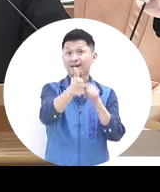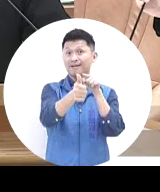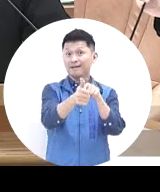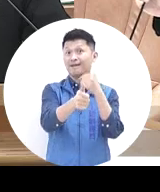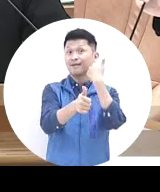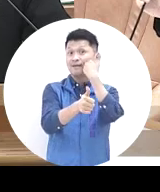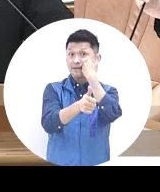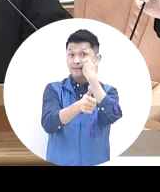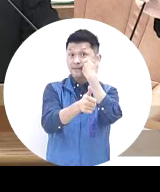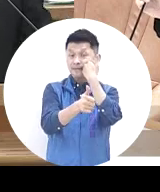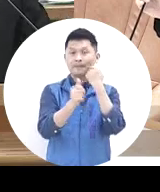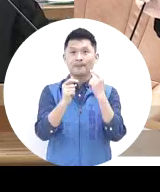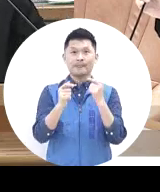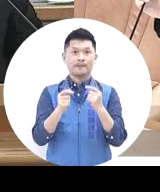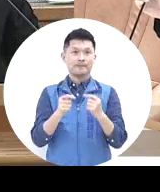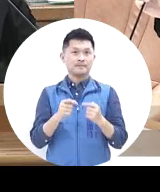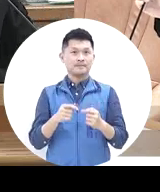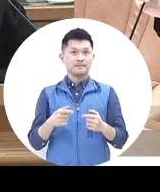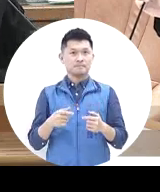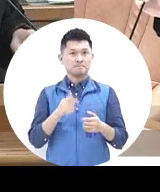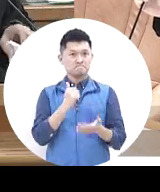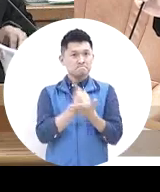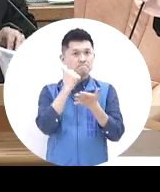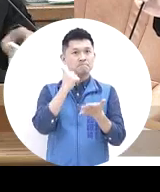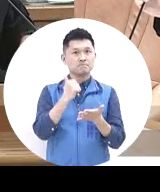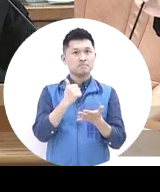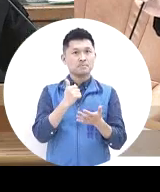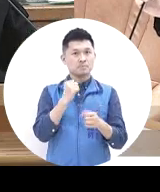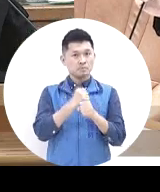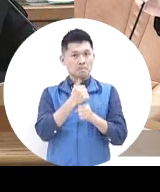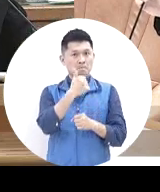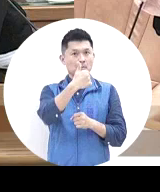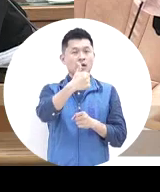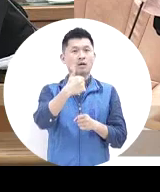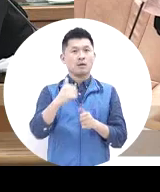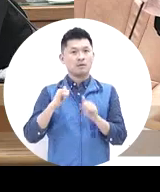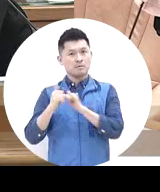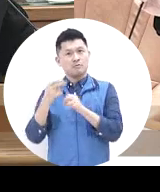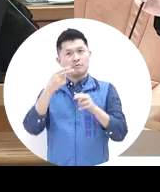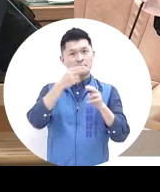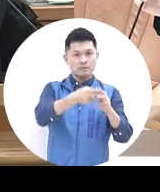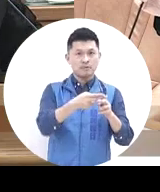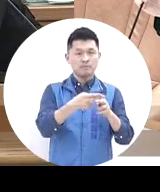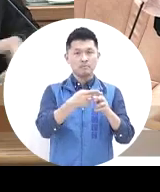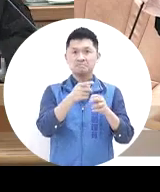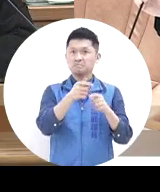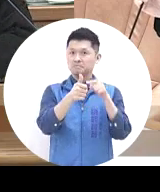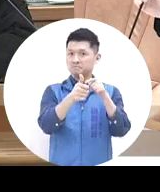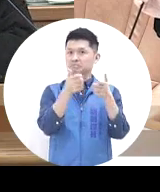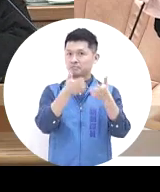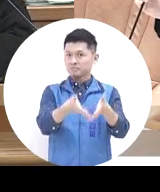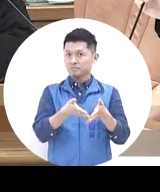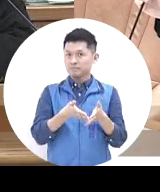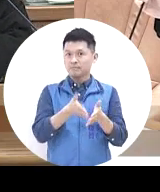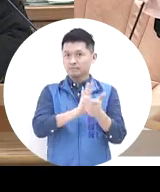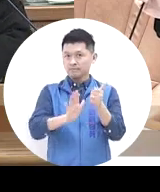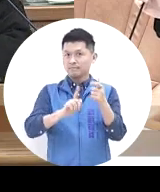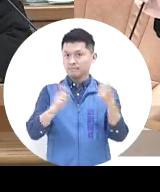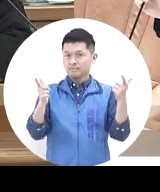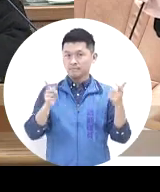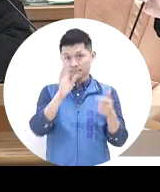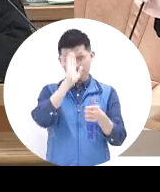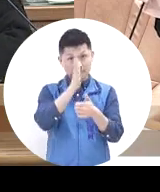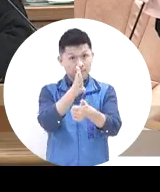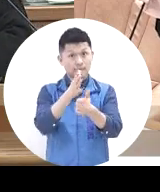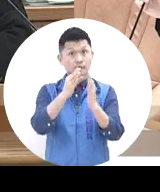实对青年局是否能够成功，是否能够得到新北市民的信赖有非常重要的影响。那请教市长，您